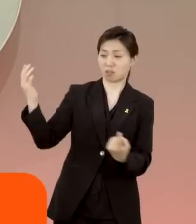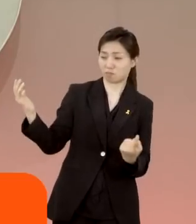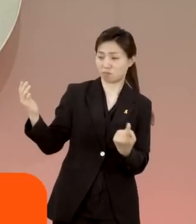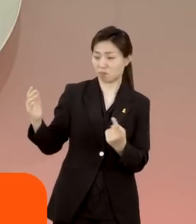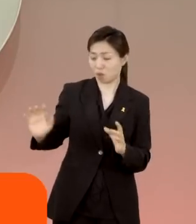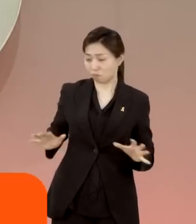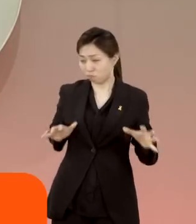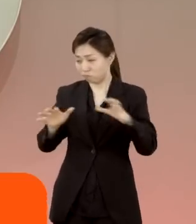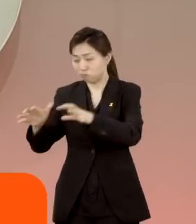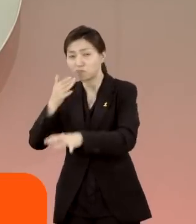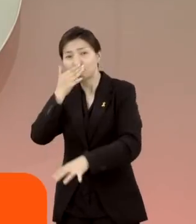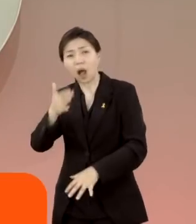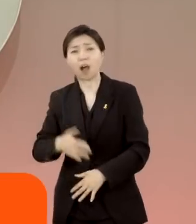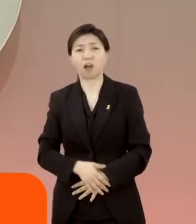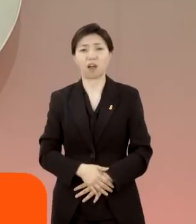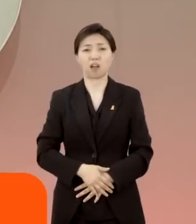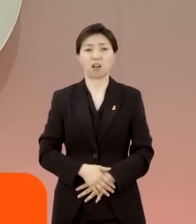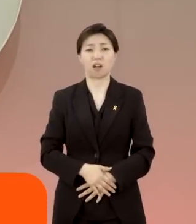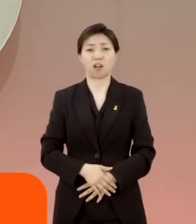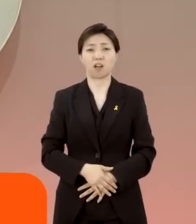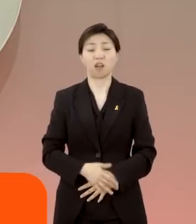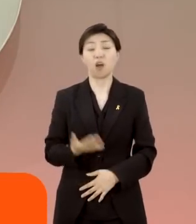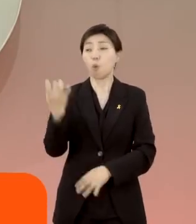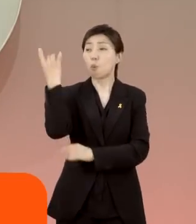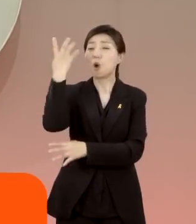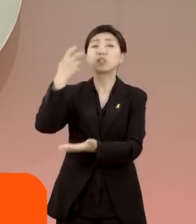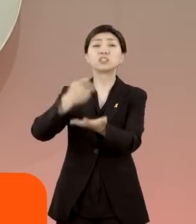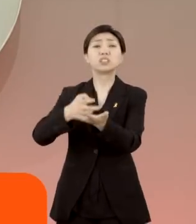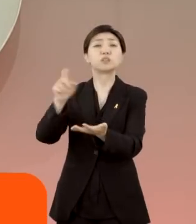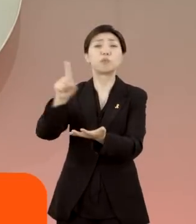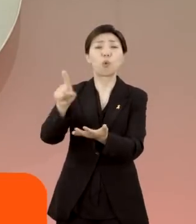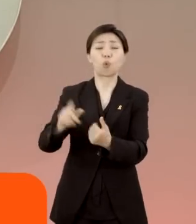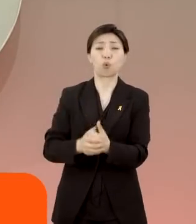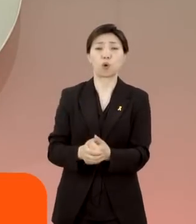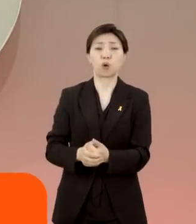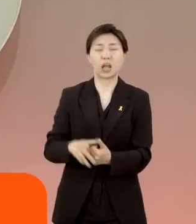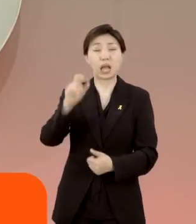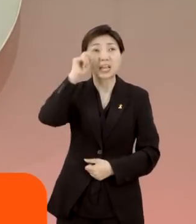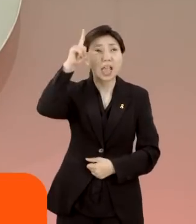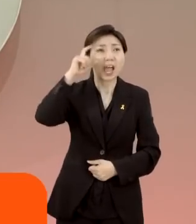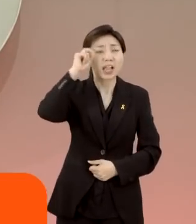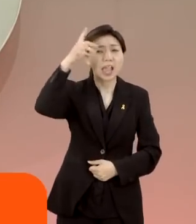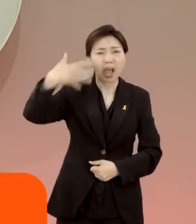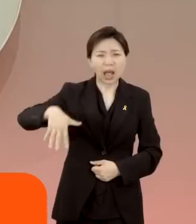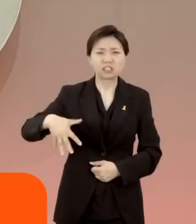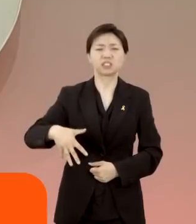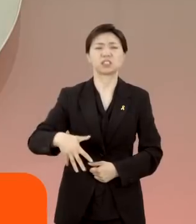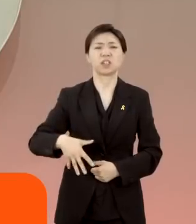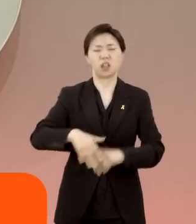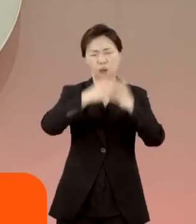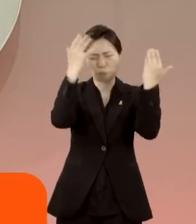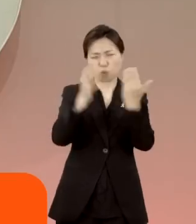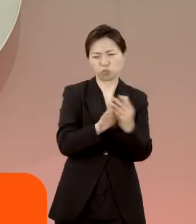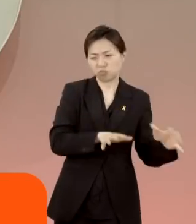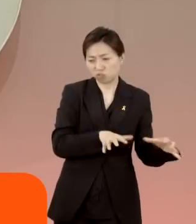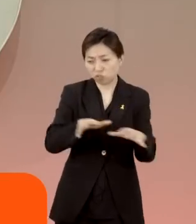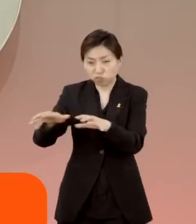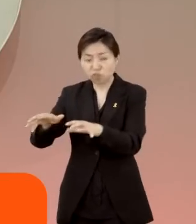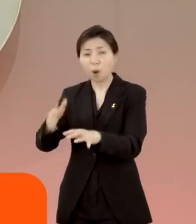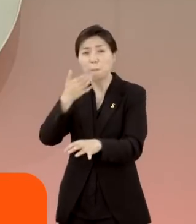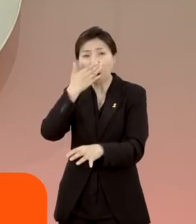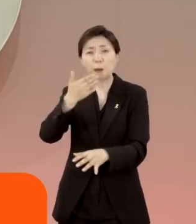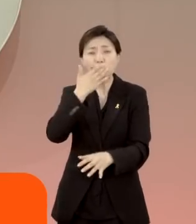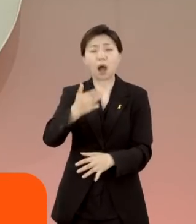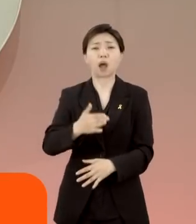모임에 다 깨달았건 못 깨달았건 원칙대로 다 참여하는 것을 기준으로